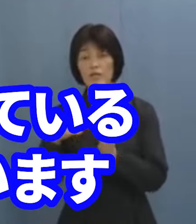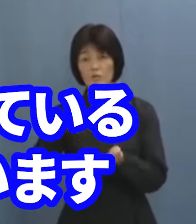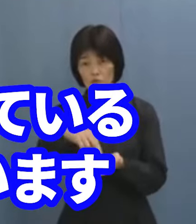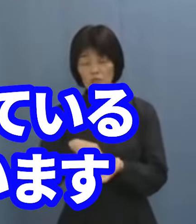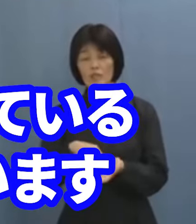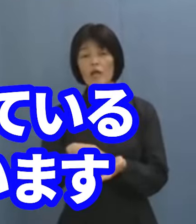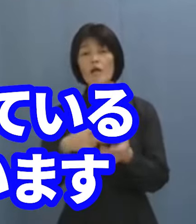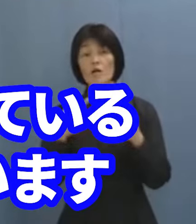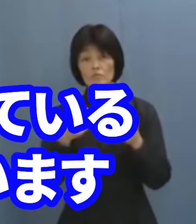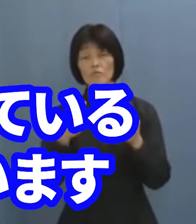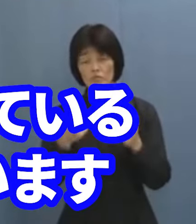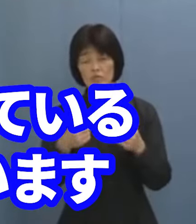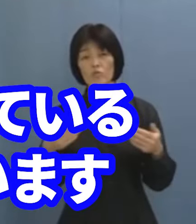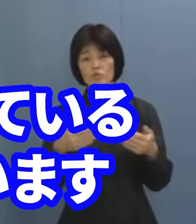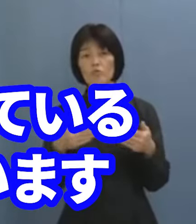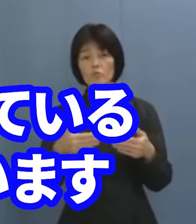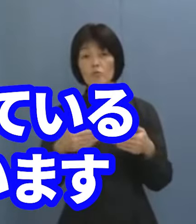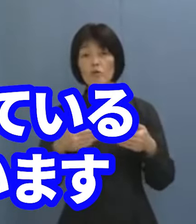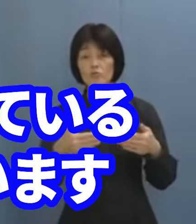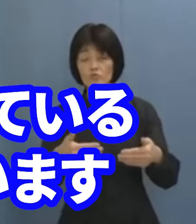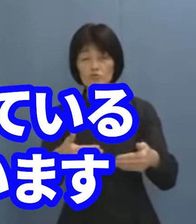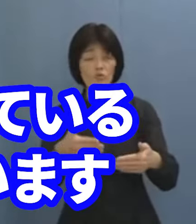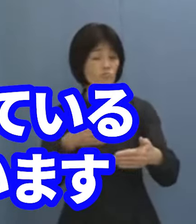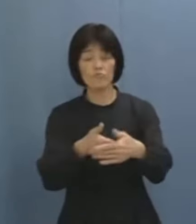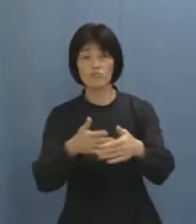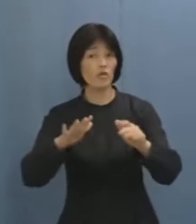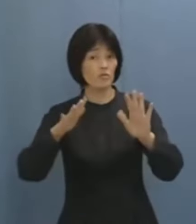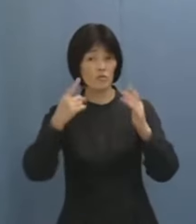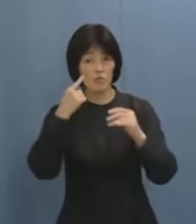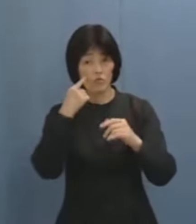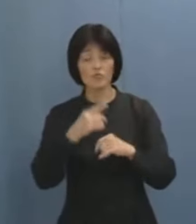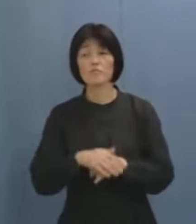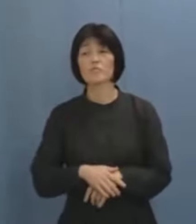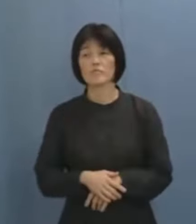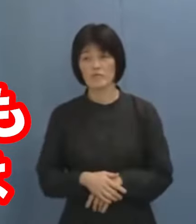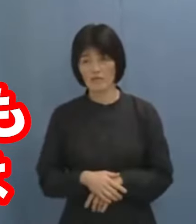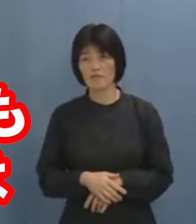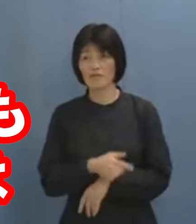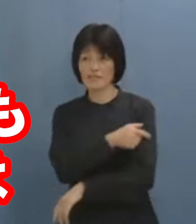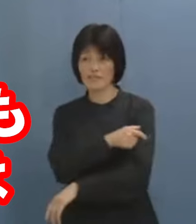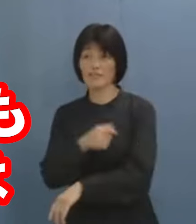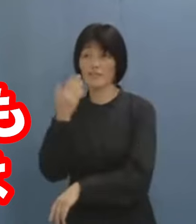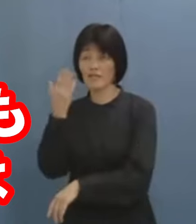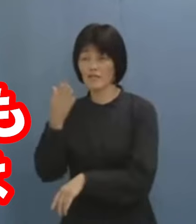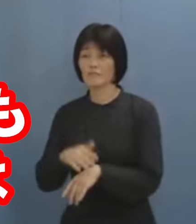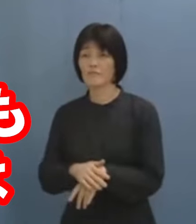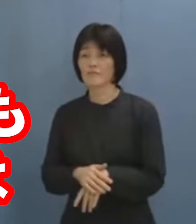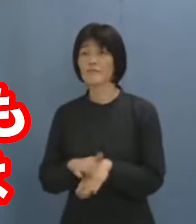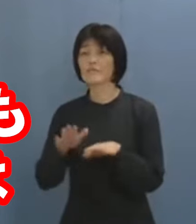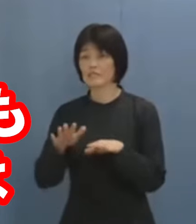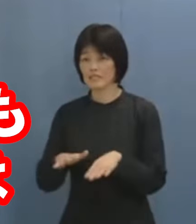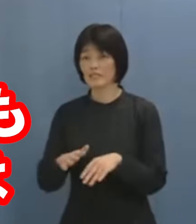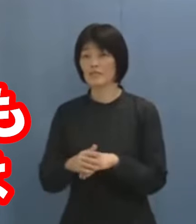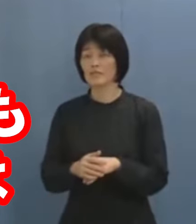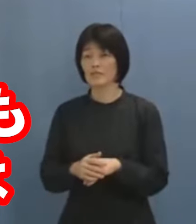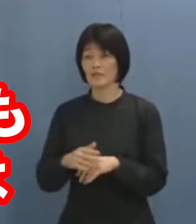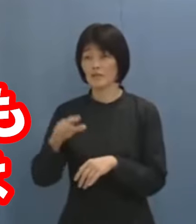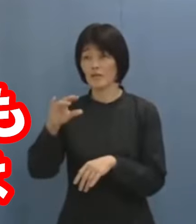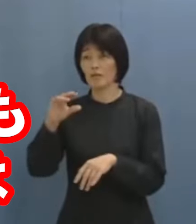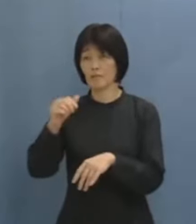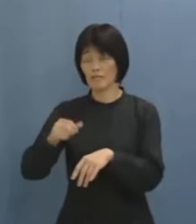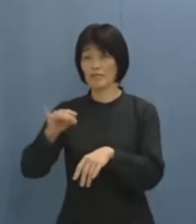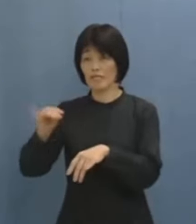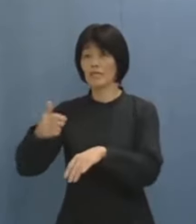仕事は進んでいってるというふうに私は思っています。 でも今いろんな不 不信任決議が出るかもしれないということ